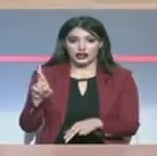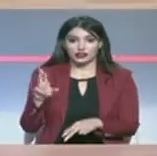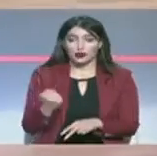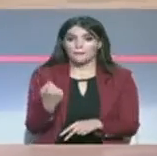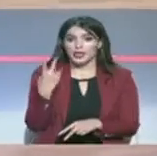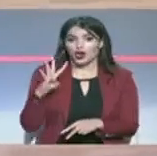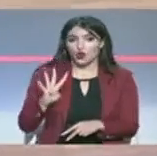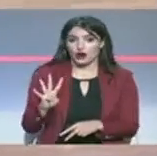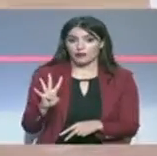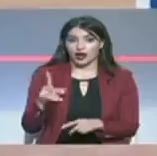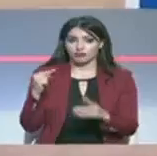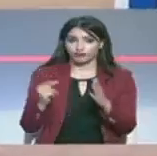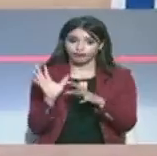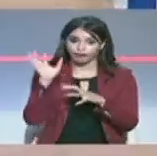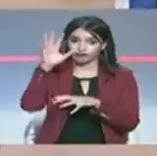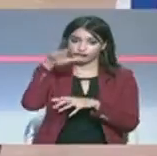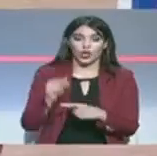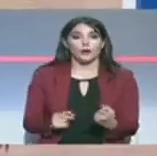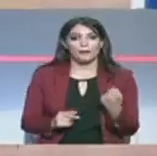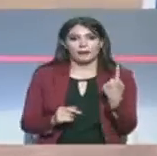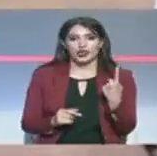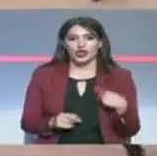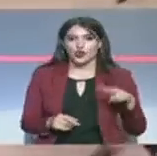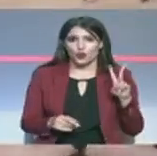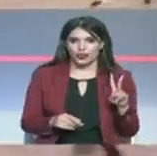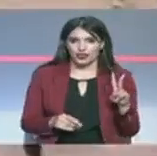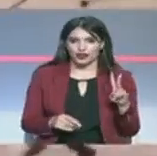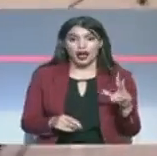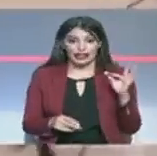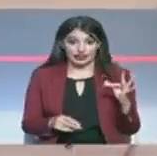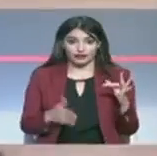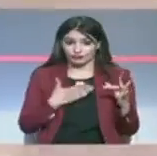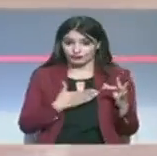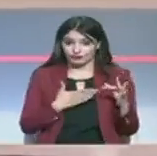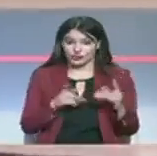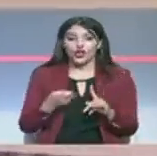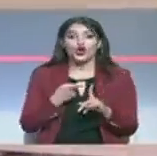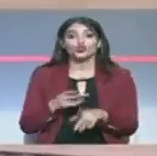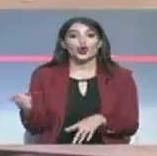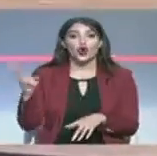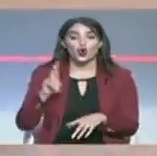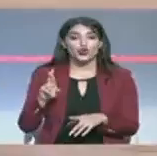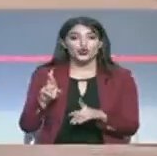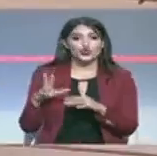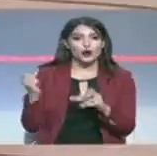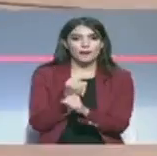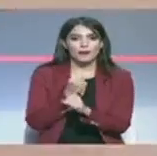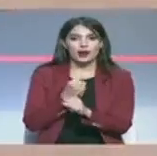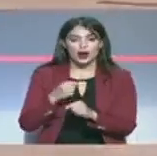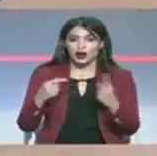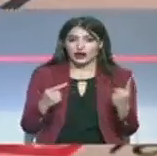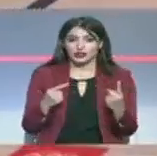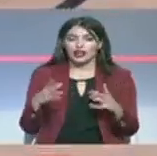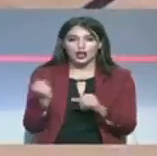بنتيجة 104 نقاط مقابل 102 نقطة، ويدين هيوستن بالفضل في تفوقه على أوكلاهوما